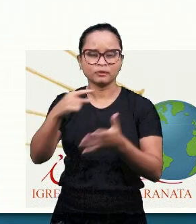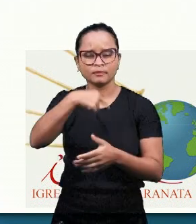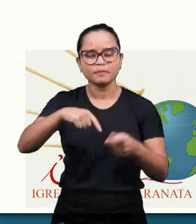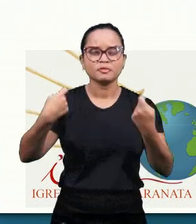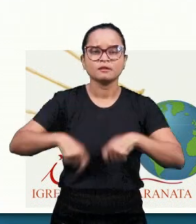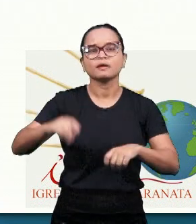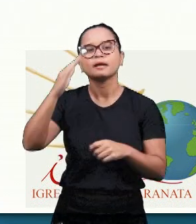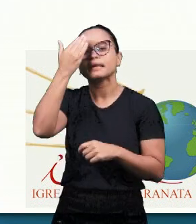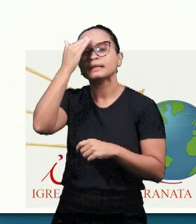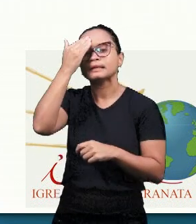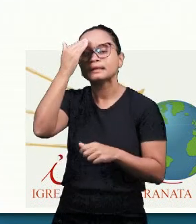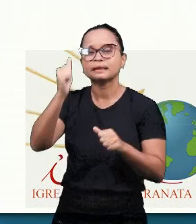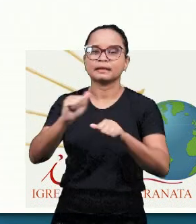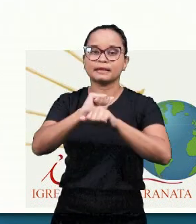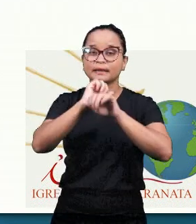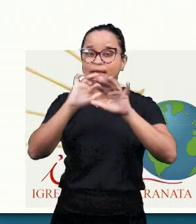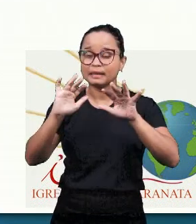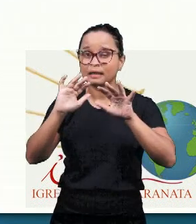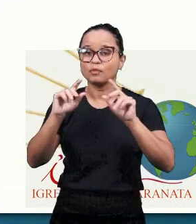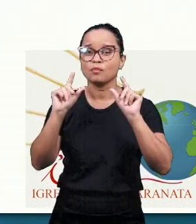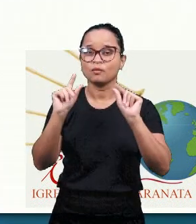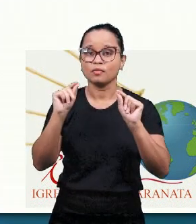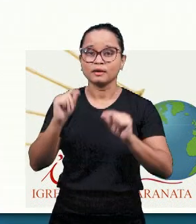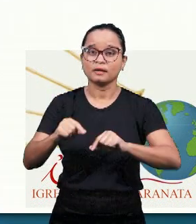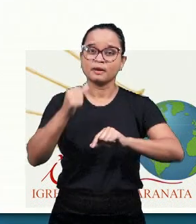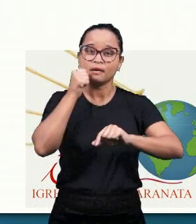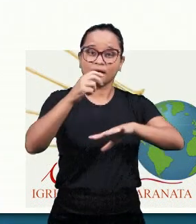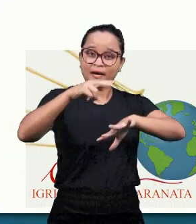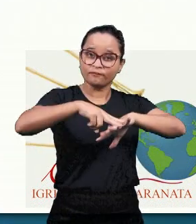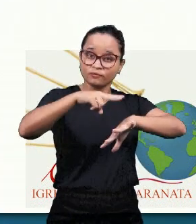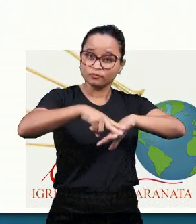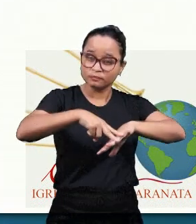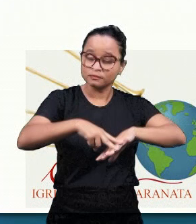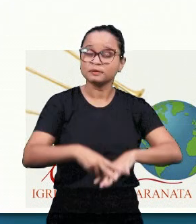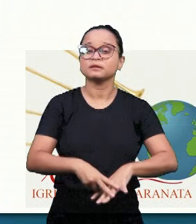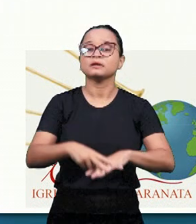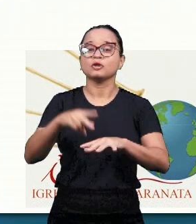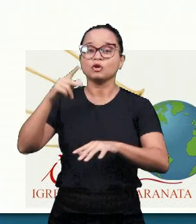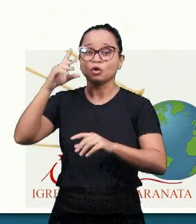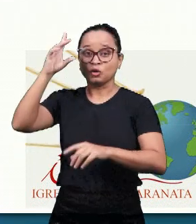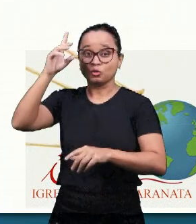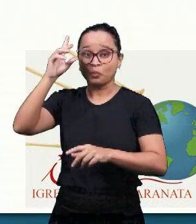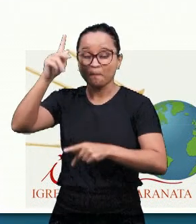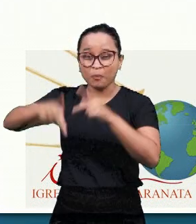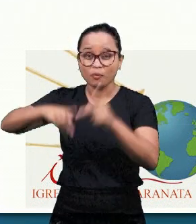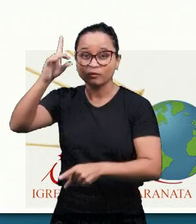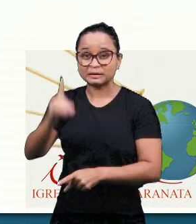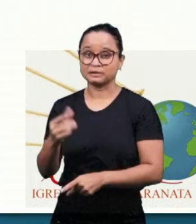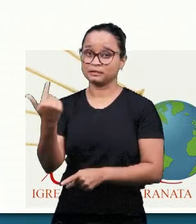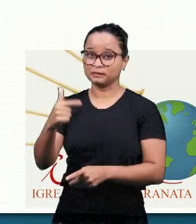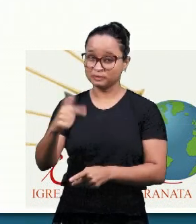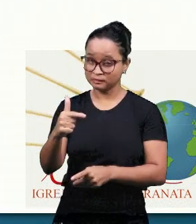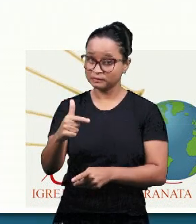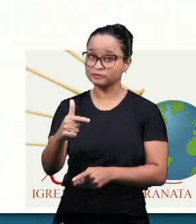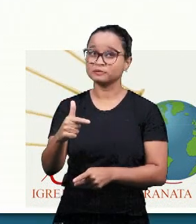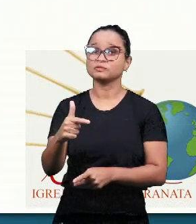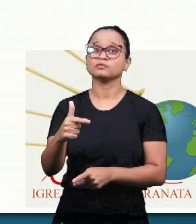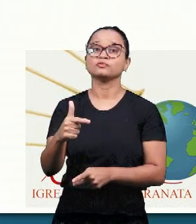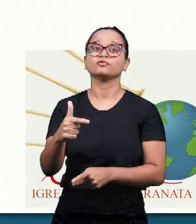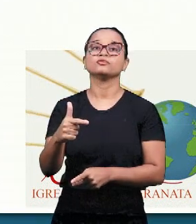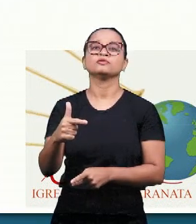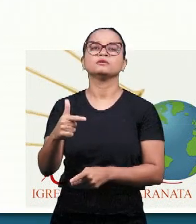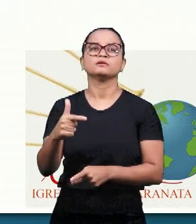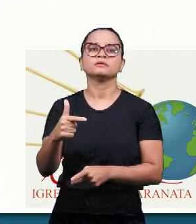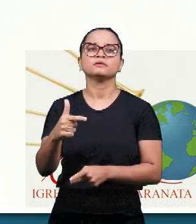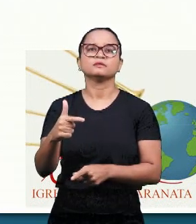révélation. Cherchez à discerner où se trouve la figure de la veuve, des gentils, des disciples et du défunt.